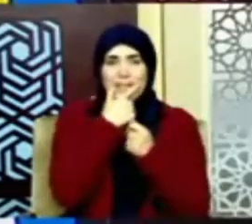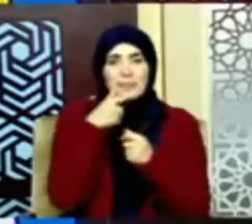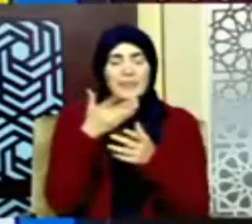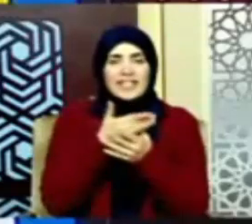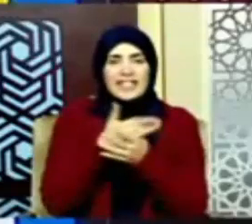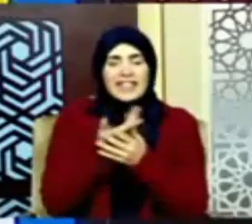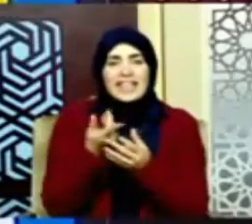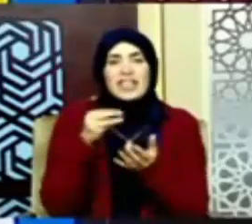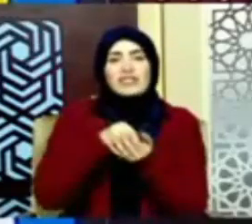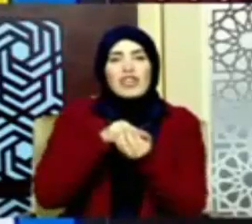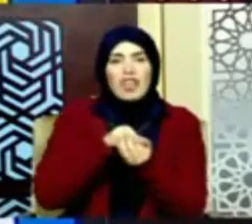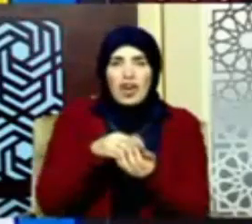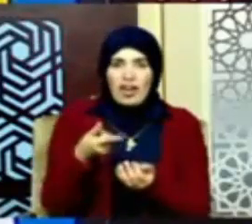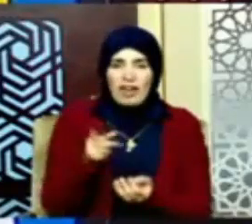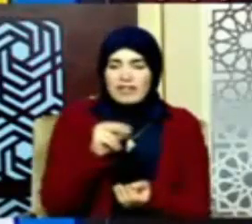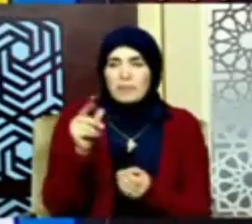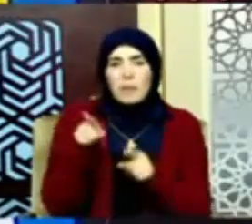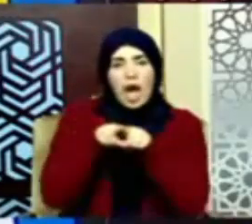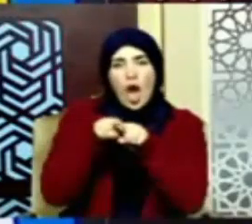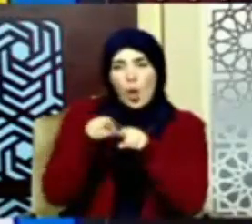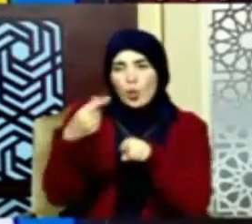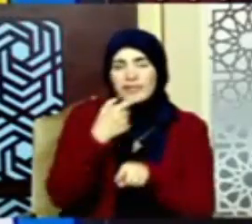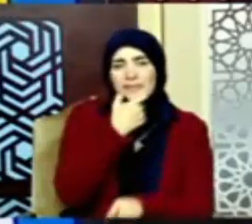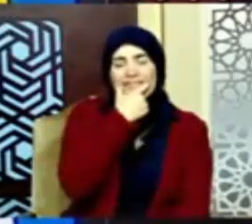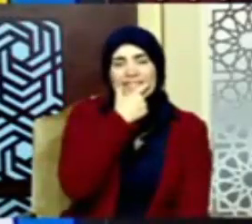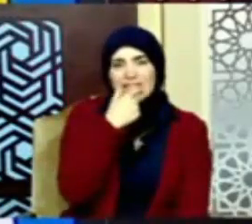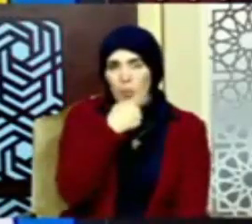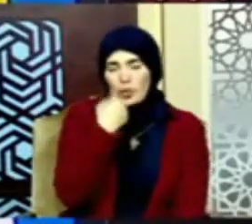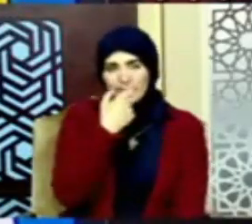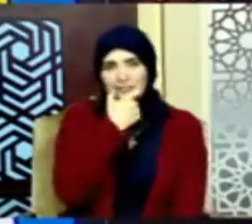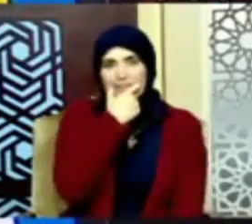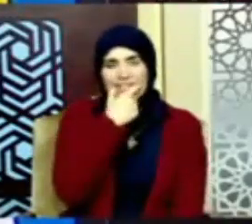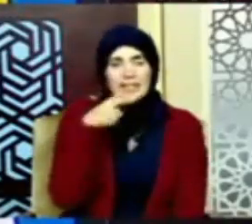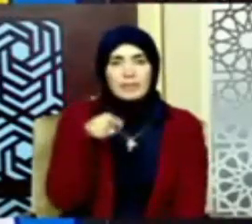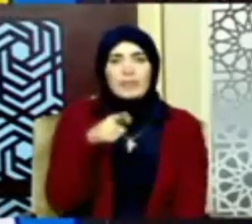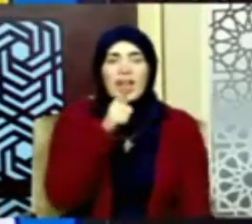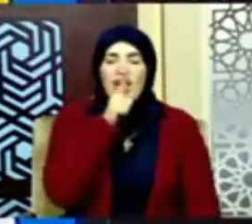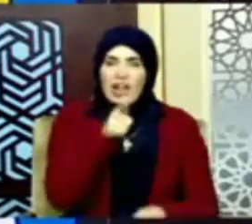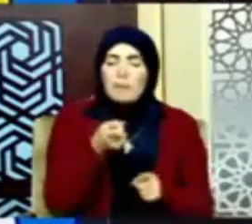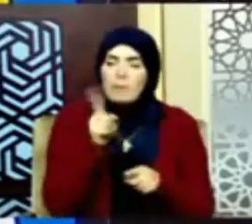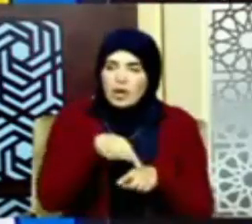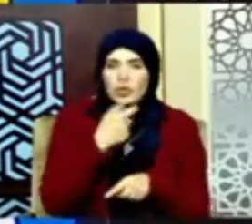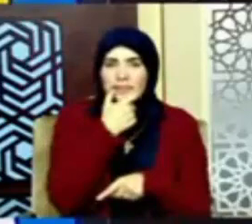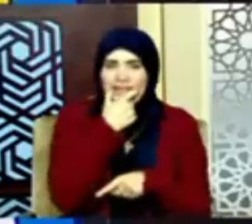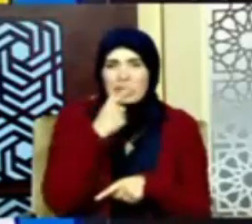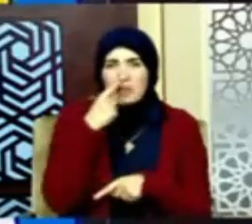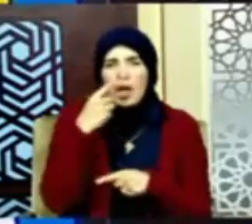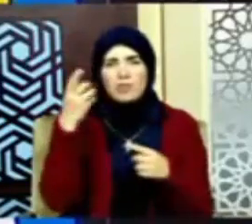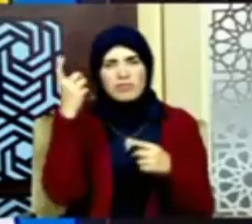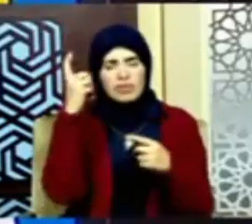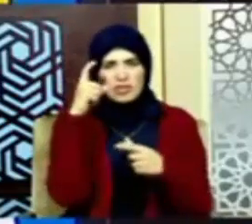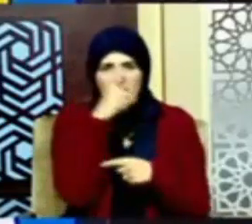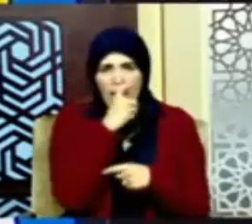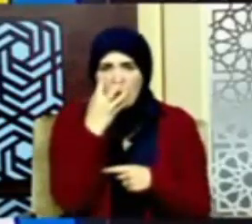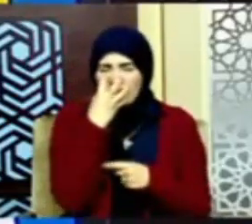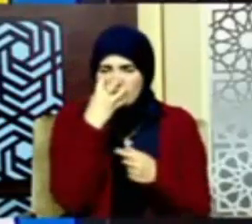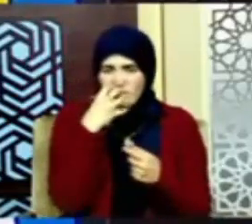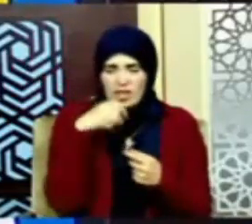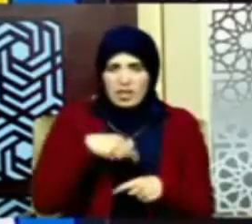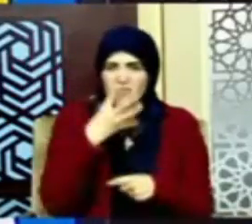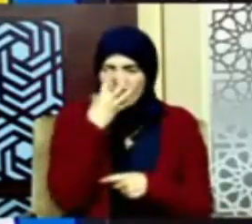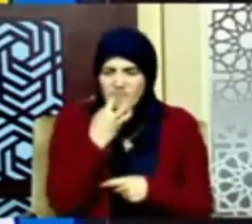يكفي التجهم في السماء. قال: الليالي جرعتني على القمى. قلت: ابتسم، ولئن جرعت على